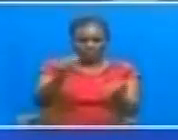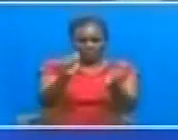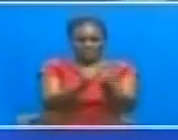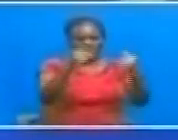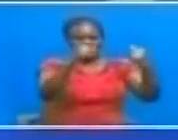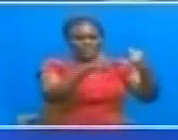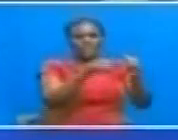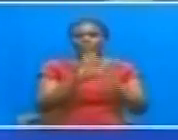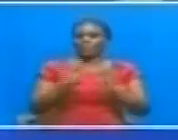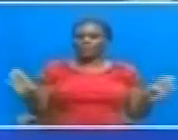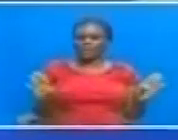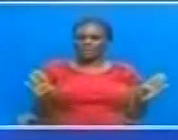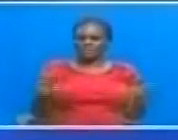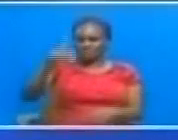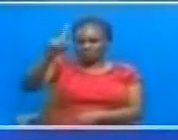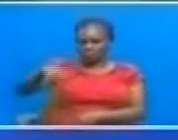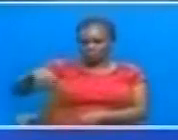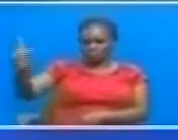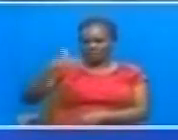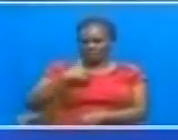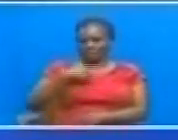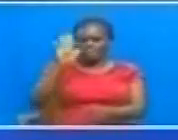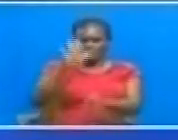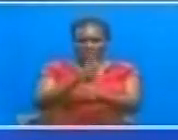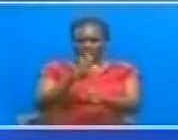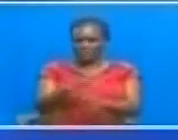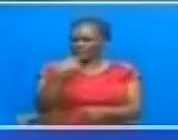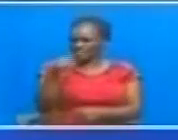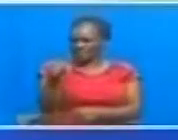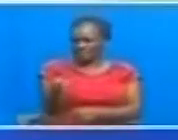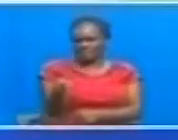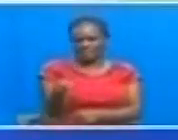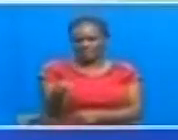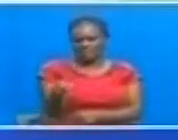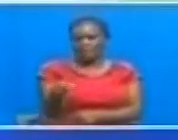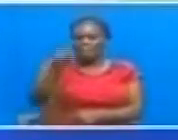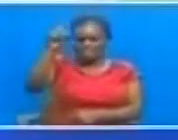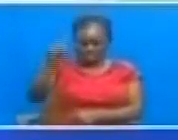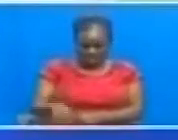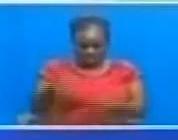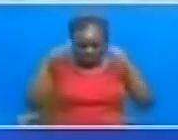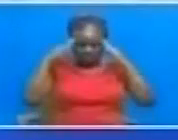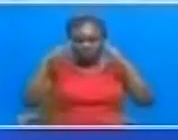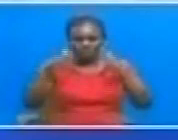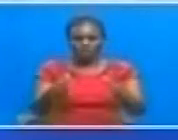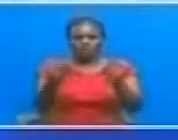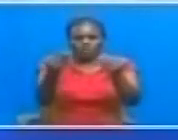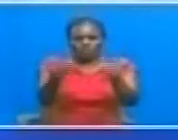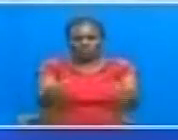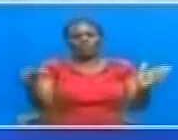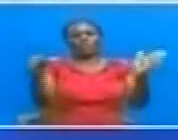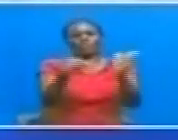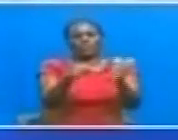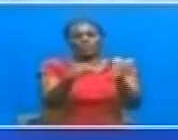16 pekee yakiwa yamepewa idhini maalum, wengi wa wakaazi wanasema swala hili halina budi kutiliwa mkazo, huku makosa haya